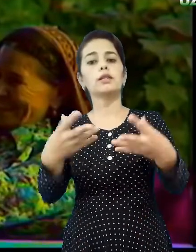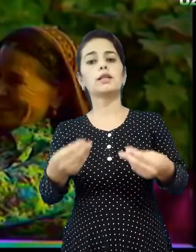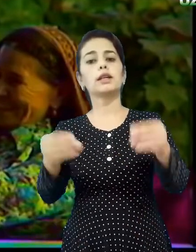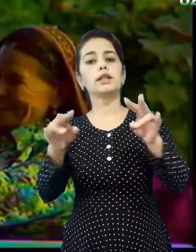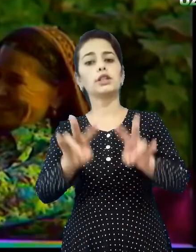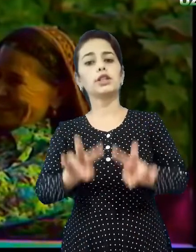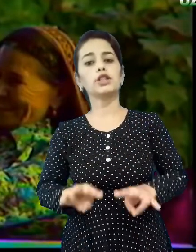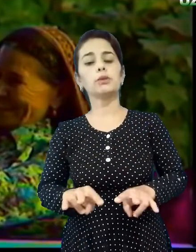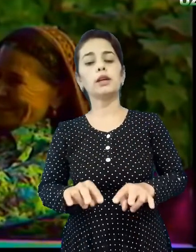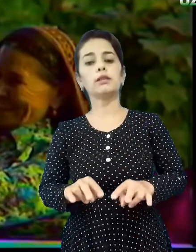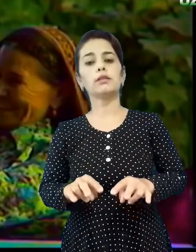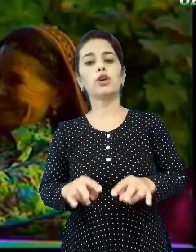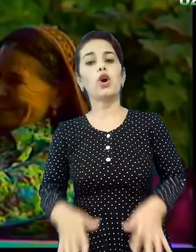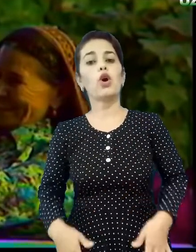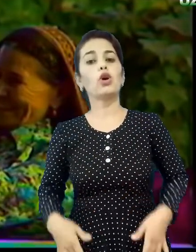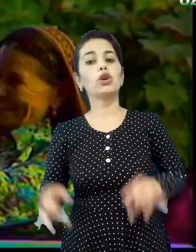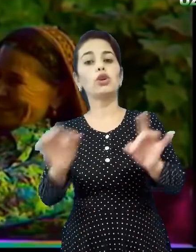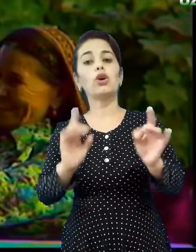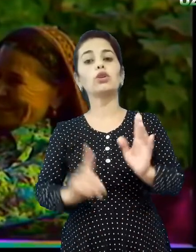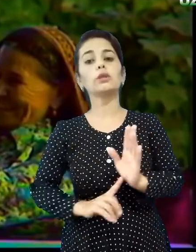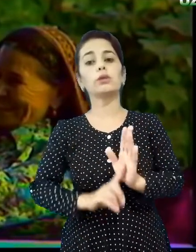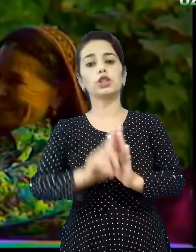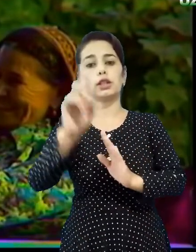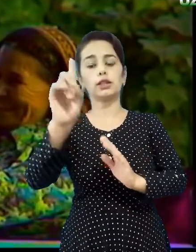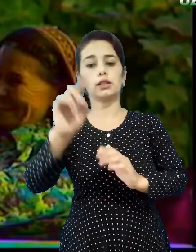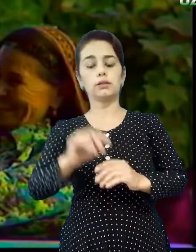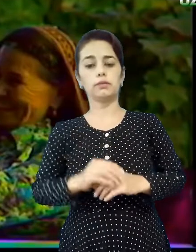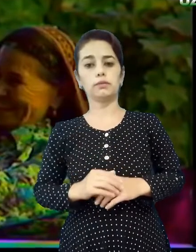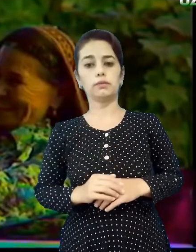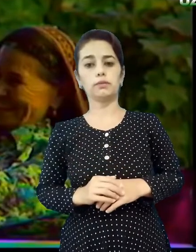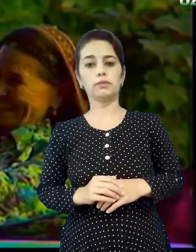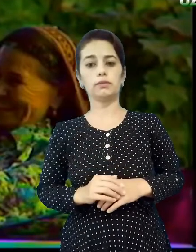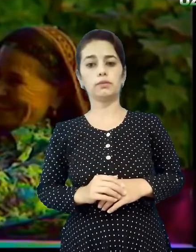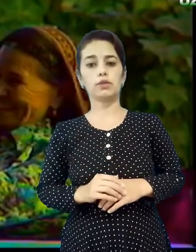Oyog'im zaxga tegishi bilan oyoq og'rig'i boshlanadi.